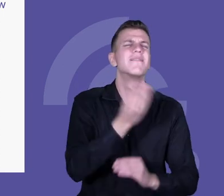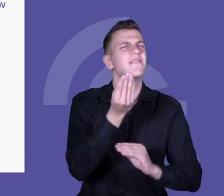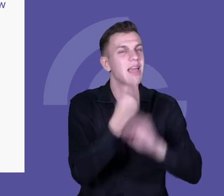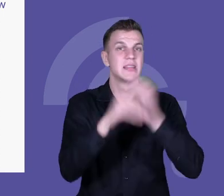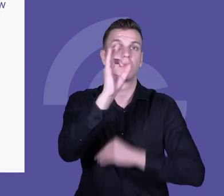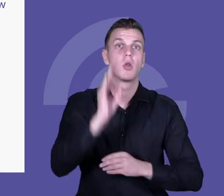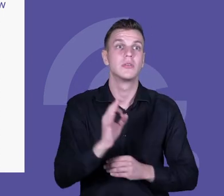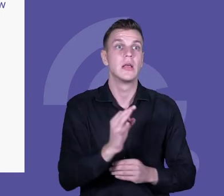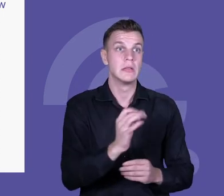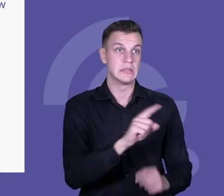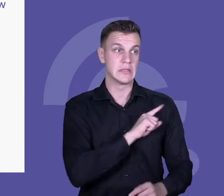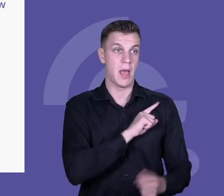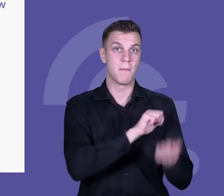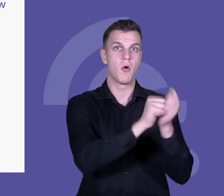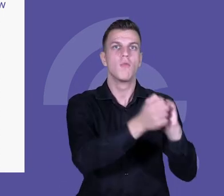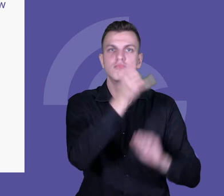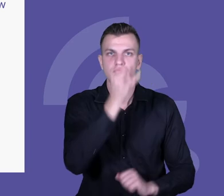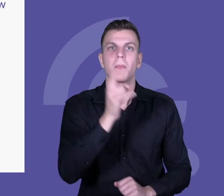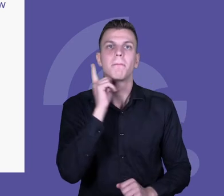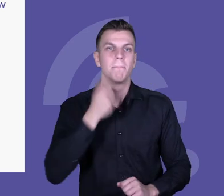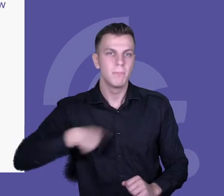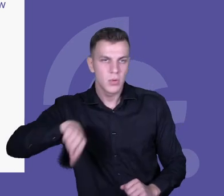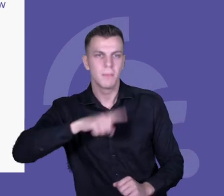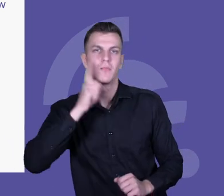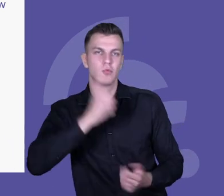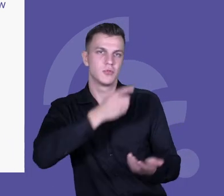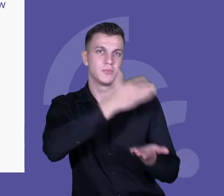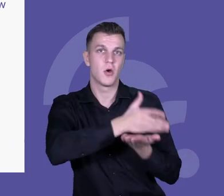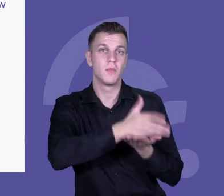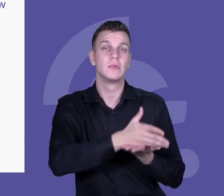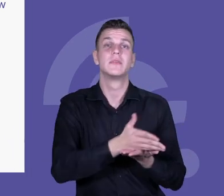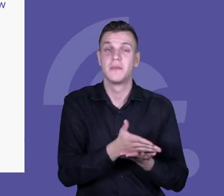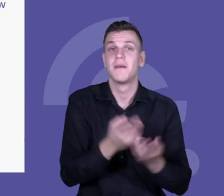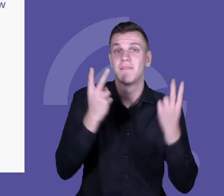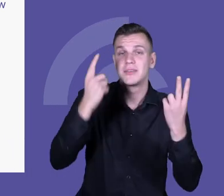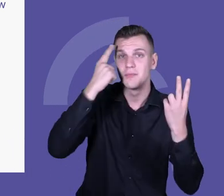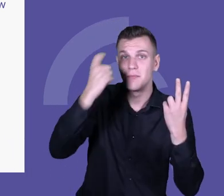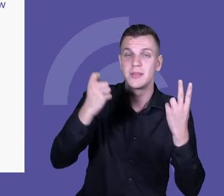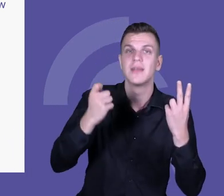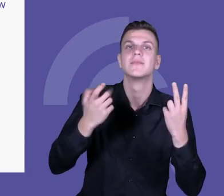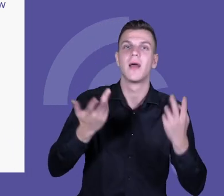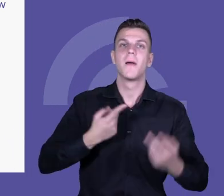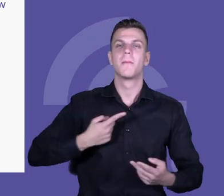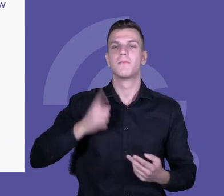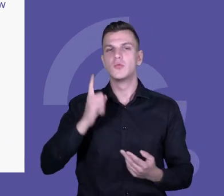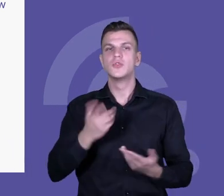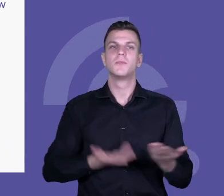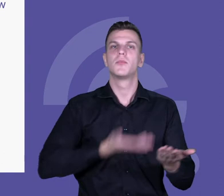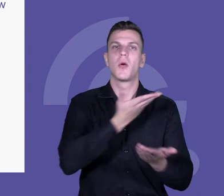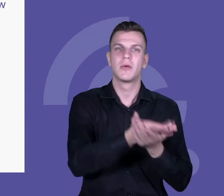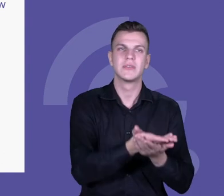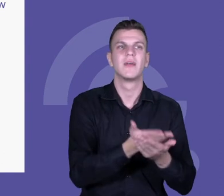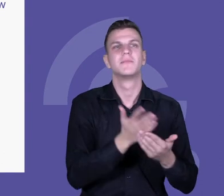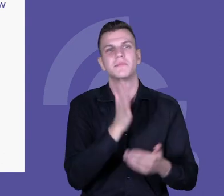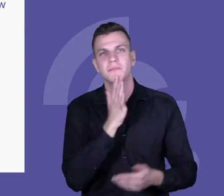wsparcia. I warto o tym nie zapominać, więc z jednej strony powinniśmy zaoferować takie kompleksowe programy wsparcia,